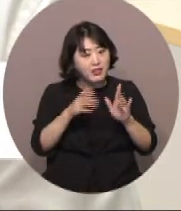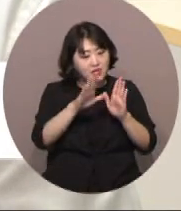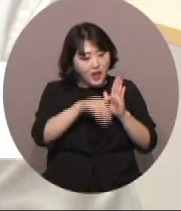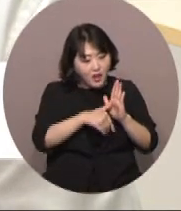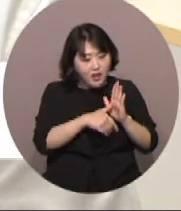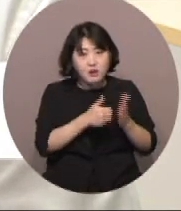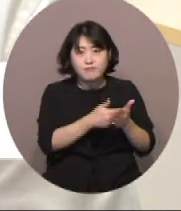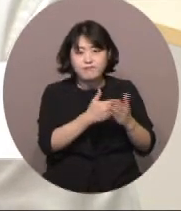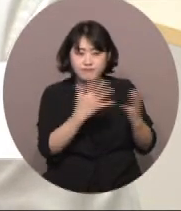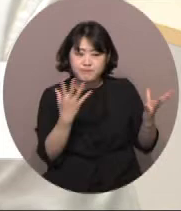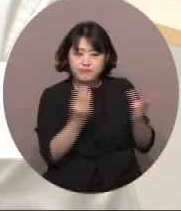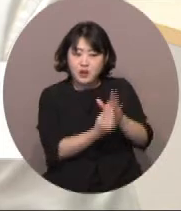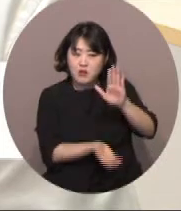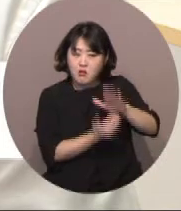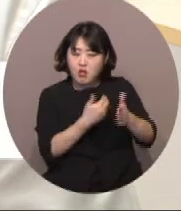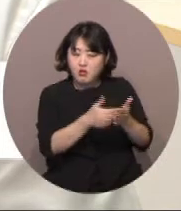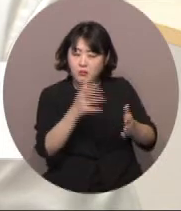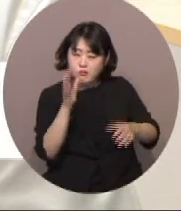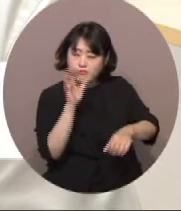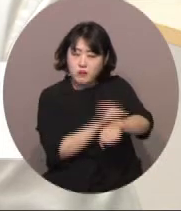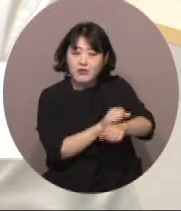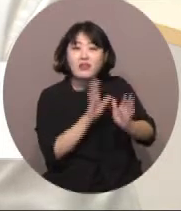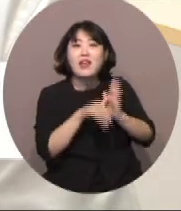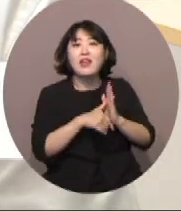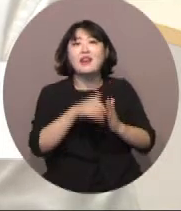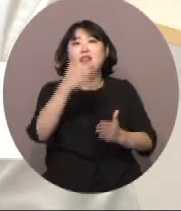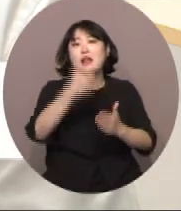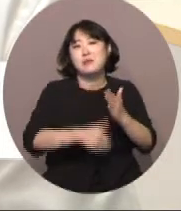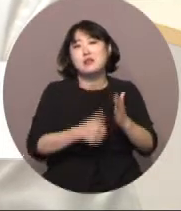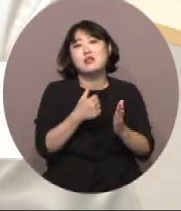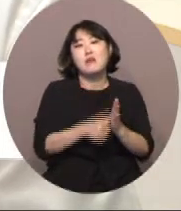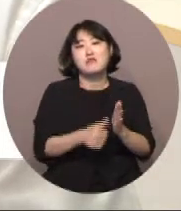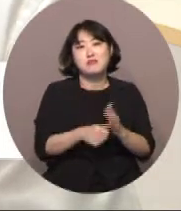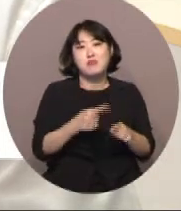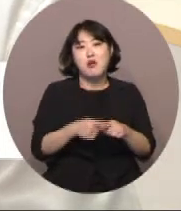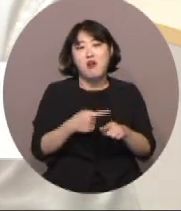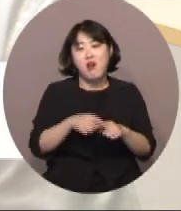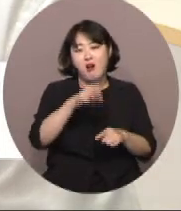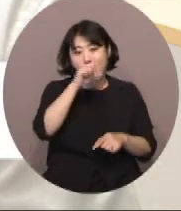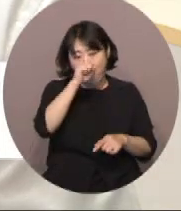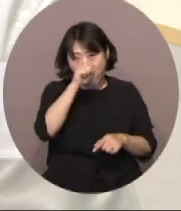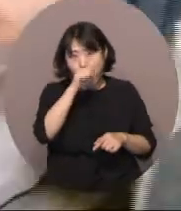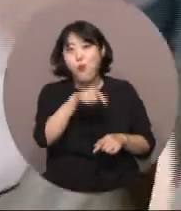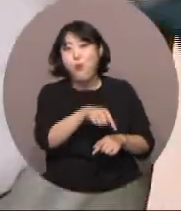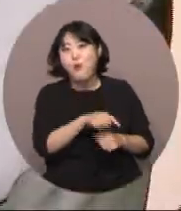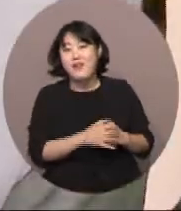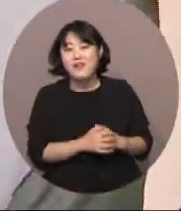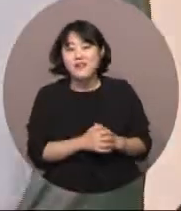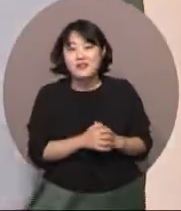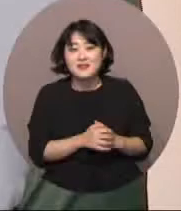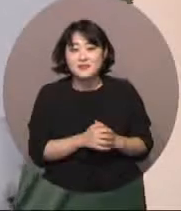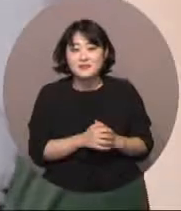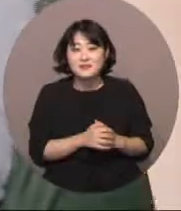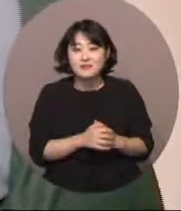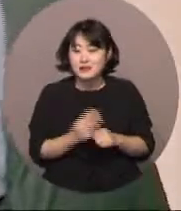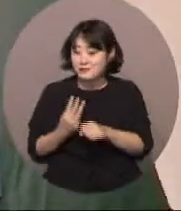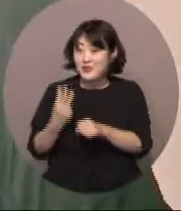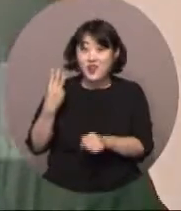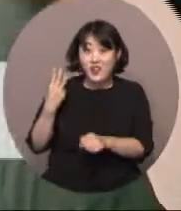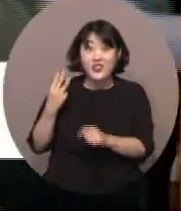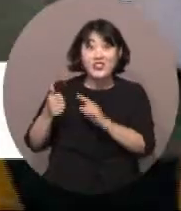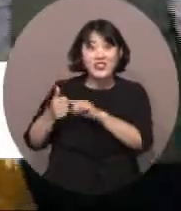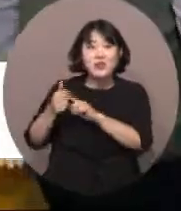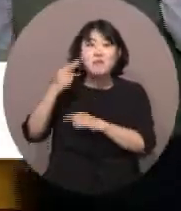완숙한 경지에 이르렀을 때 남긴 작품으로 평가를 받고 있습니다. 김 씨는 3년 전